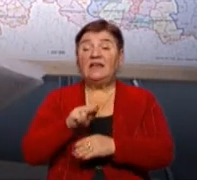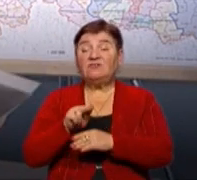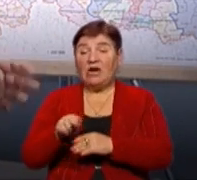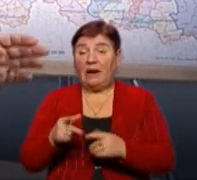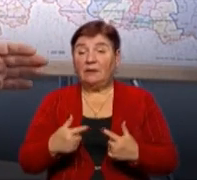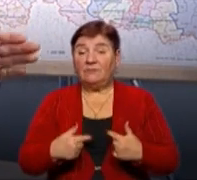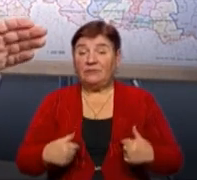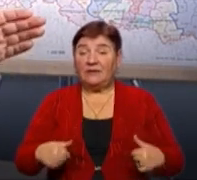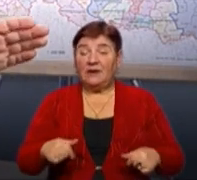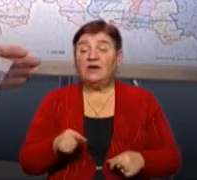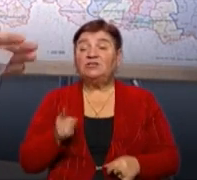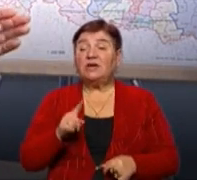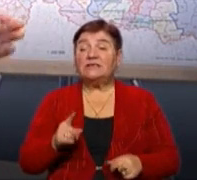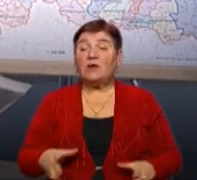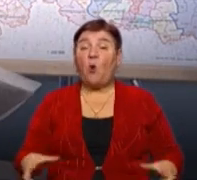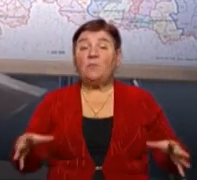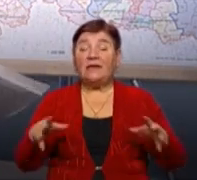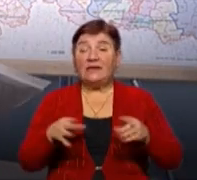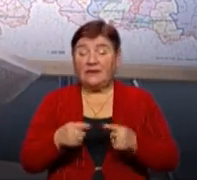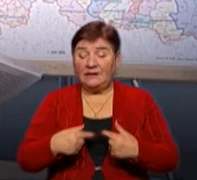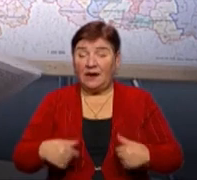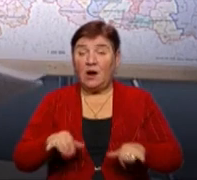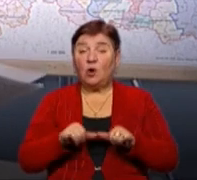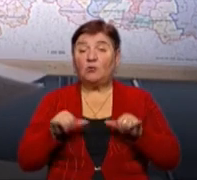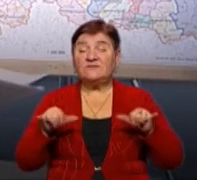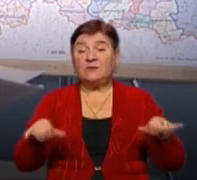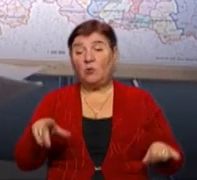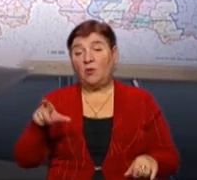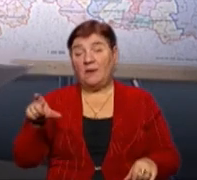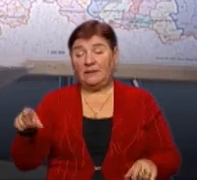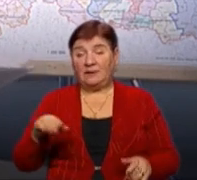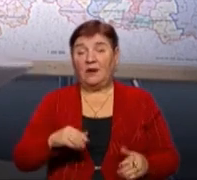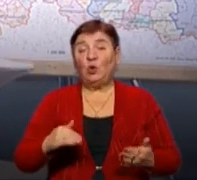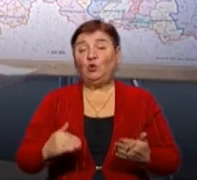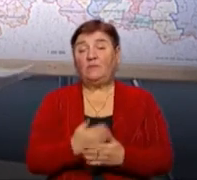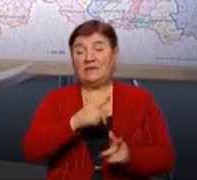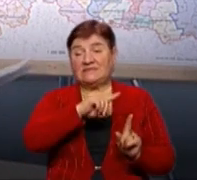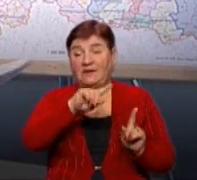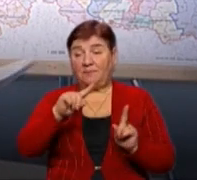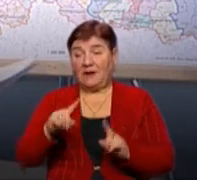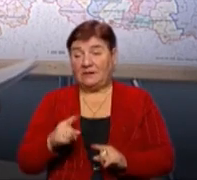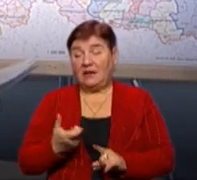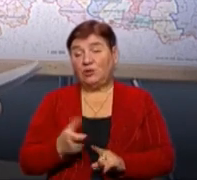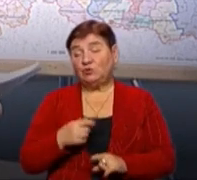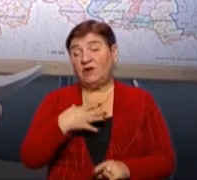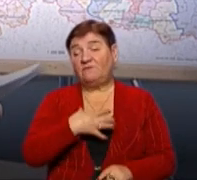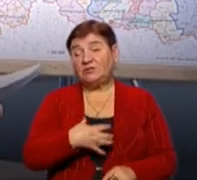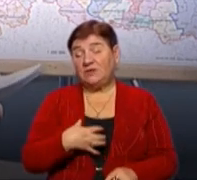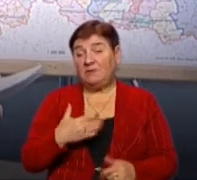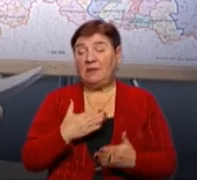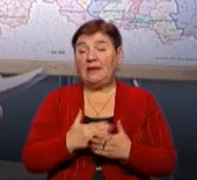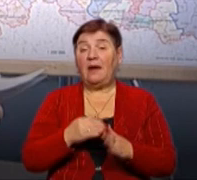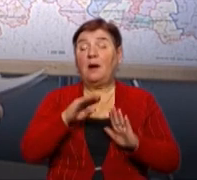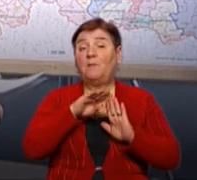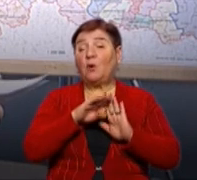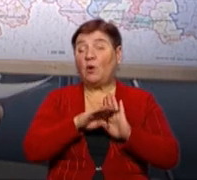компонент через об'єднання, через консорціум Академія розвитку громади регіону Нове Закарпаття. Ну і нарешті дуже важливим є